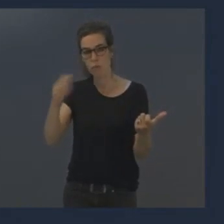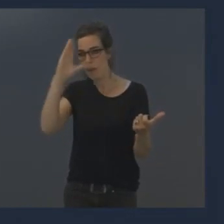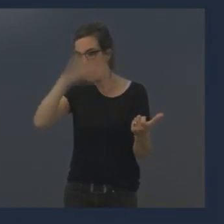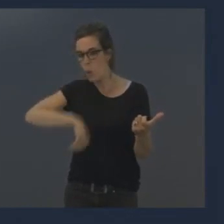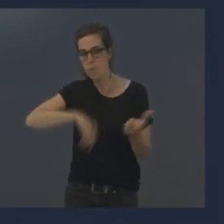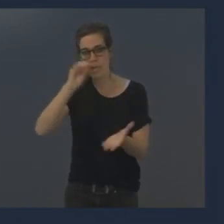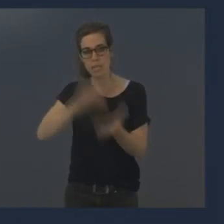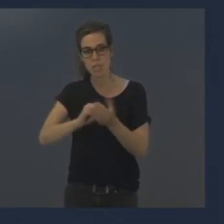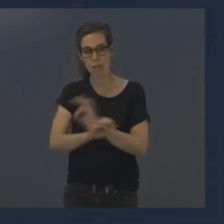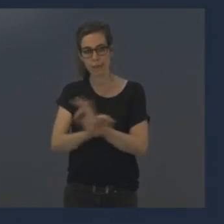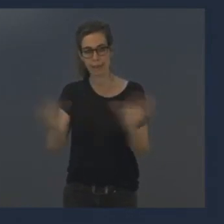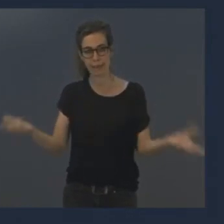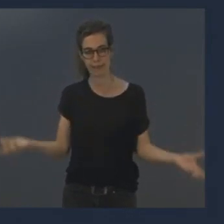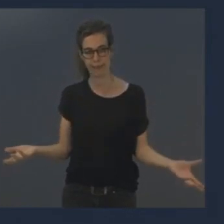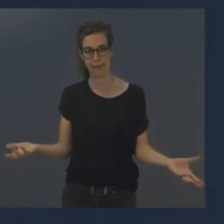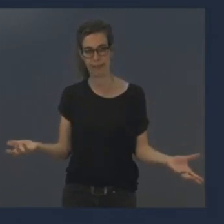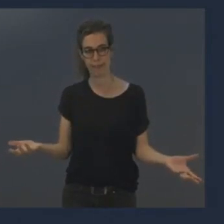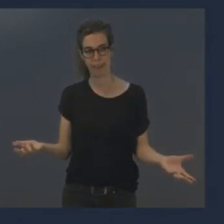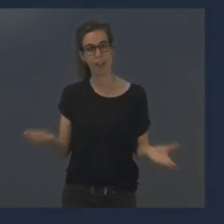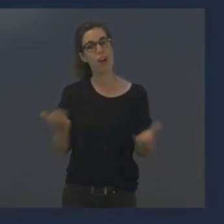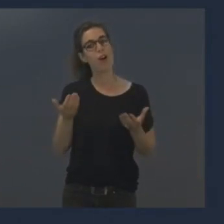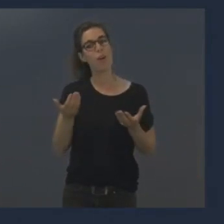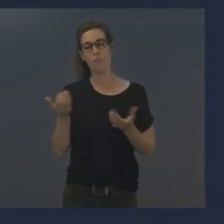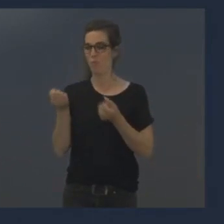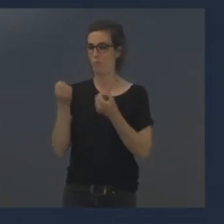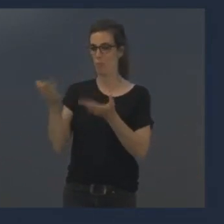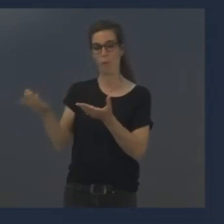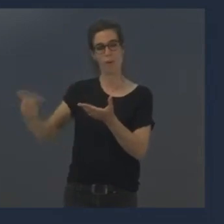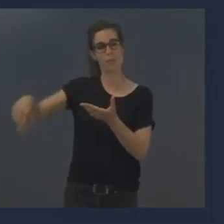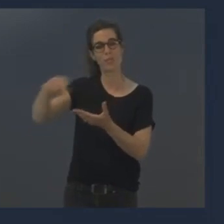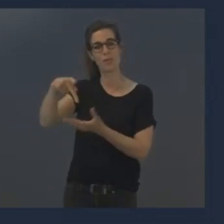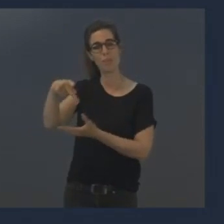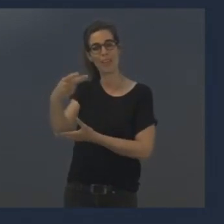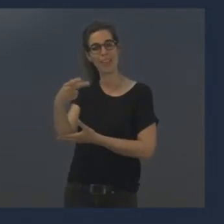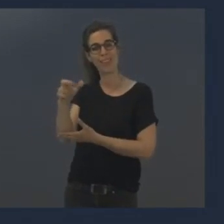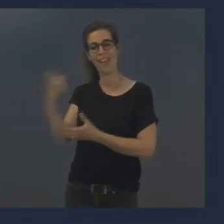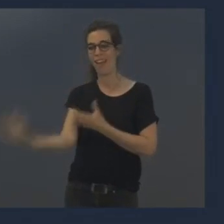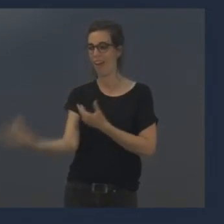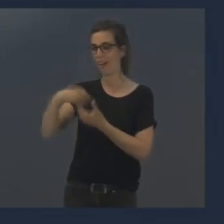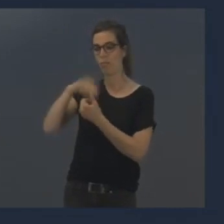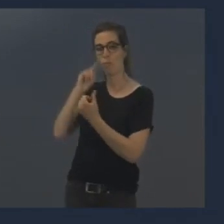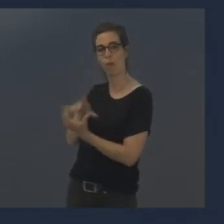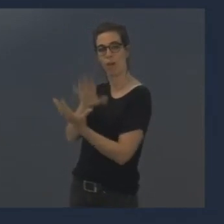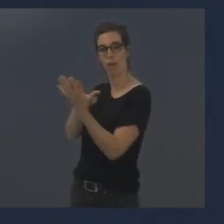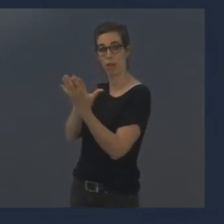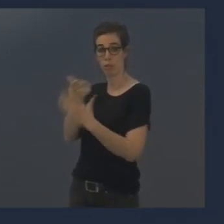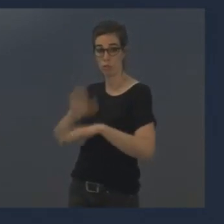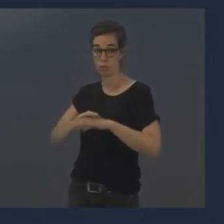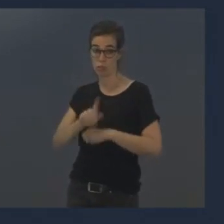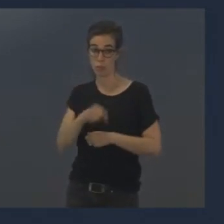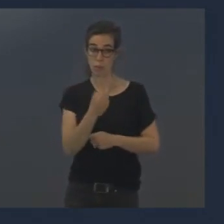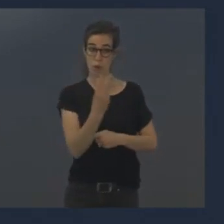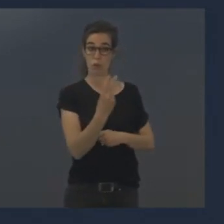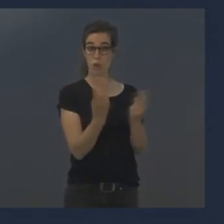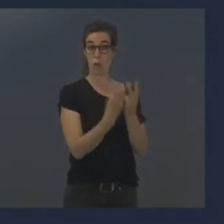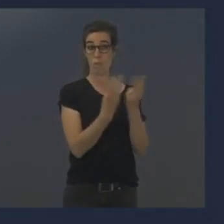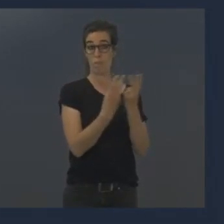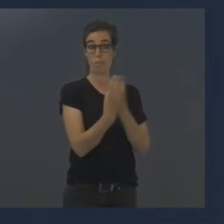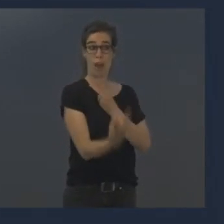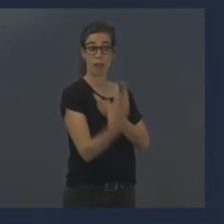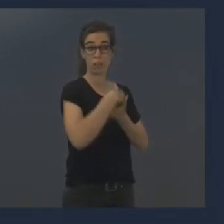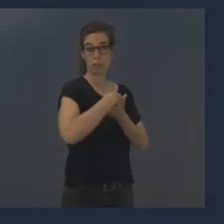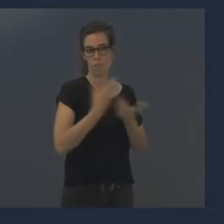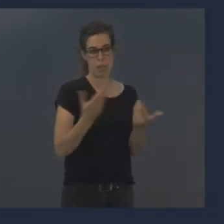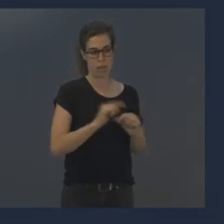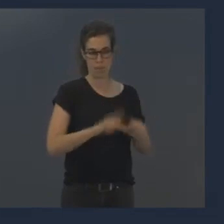les conviez aujourd'hui à nous rencontrer ici au siège de la région. Et moi j'ai une pensée pour les 2 parcs qui auraient dû être là. Et nous demandons